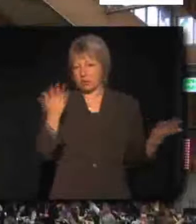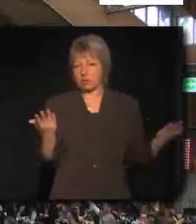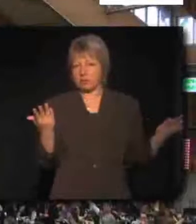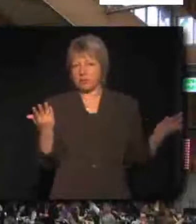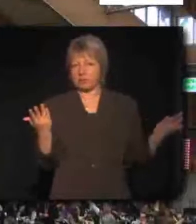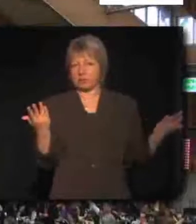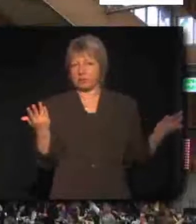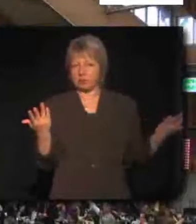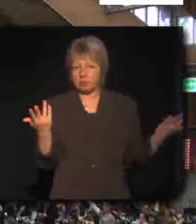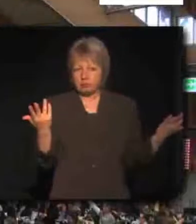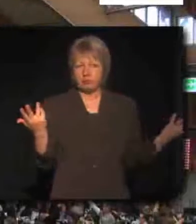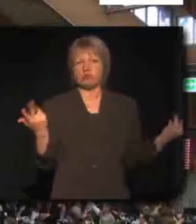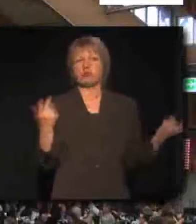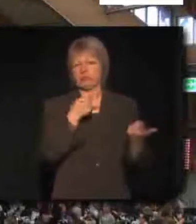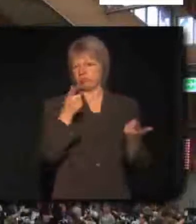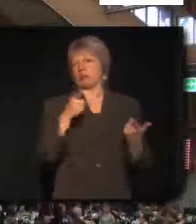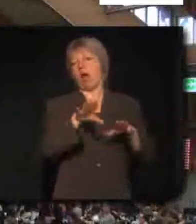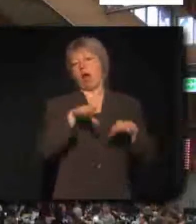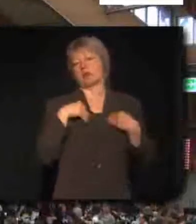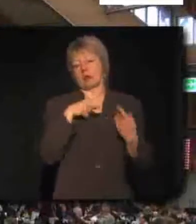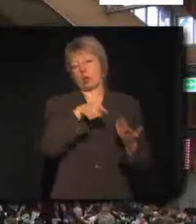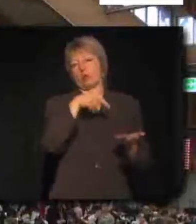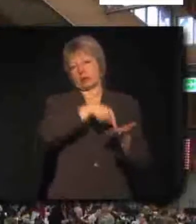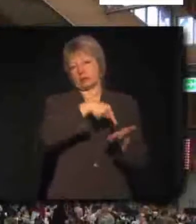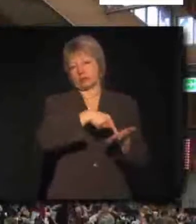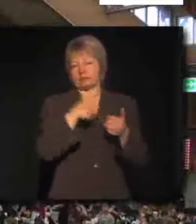dieser Antrag ist eindeutig angenommen